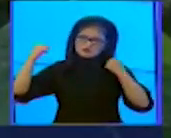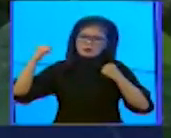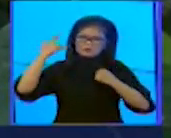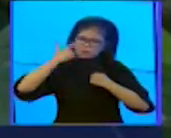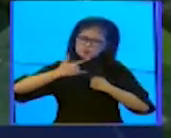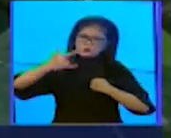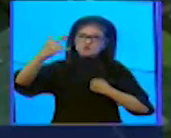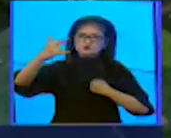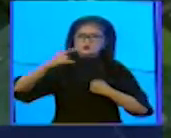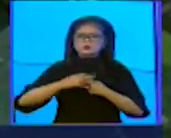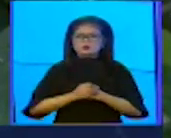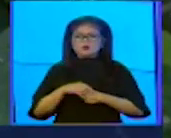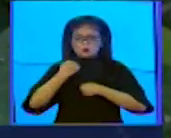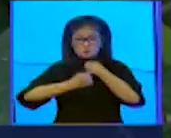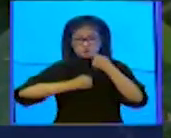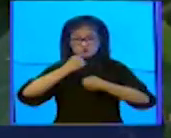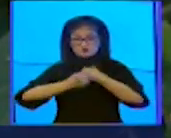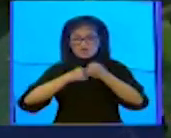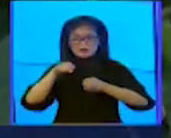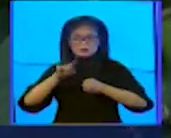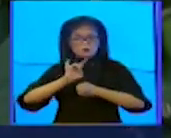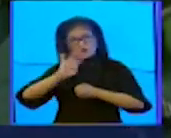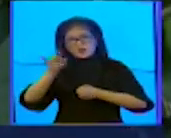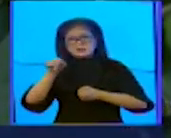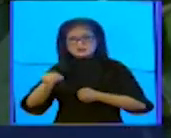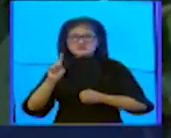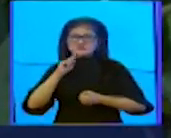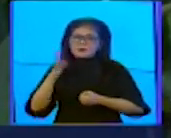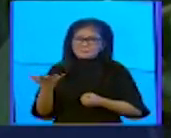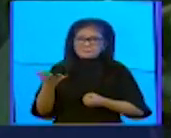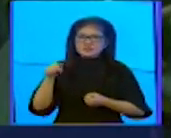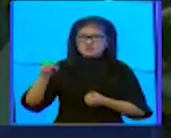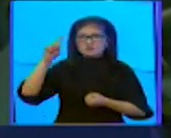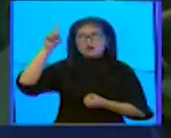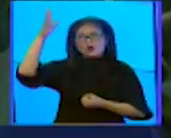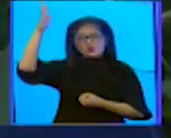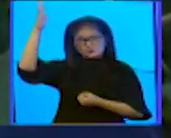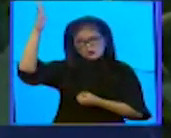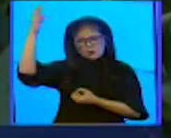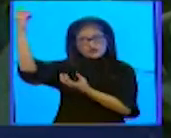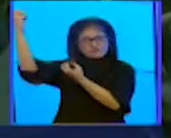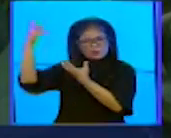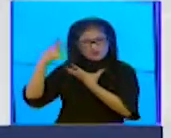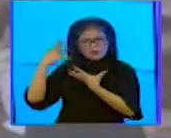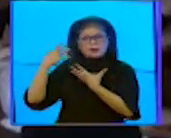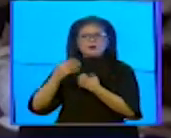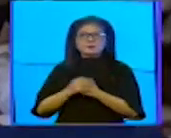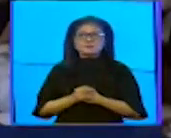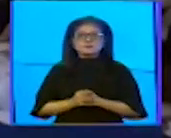melakukan usaha yang lainnya. Karena di balik semua ini pasti Allah akan memberi hikmah di balik ini.